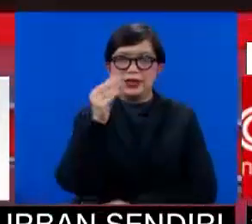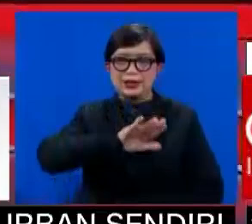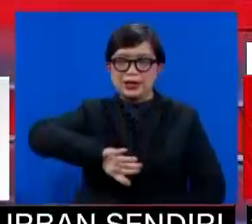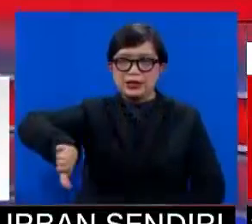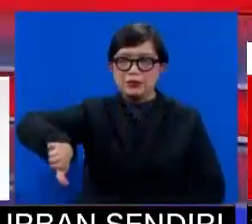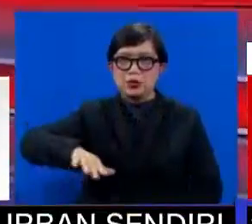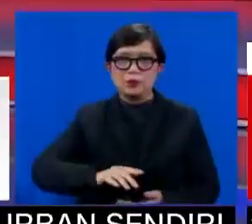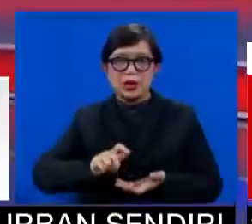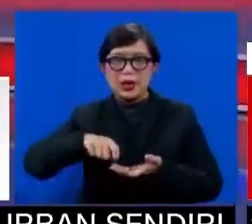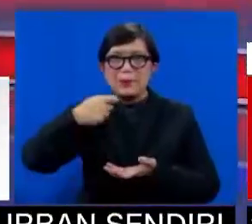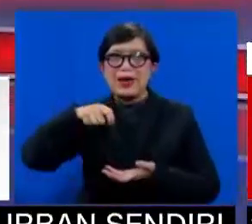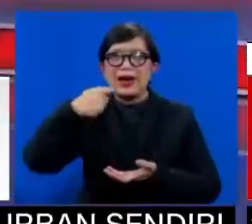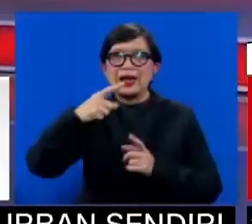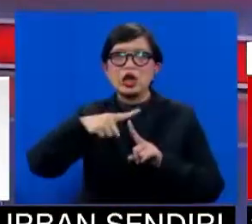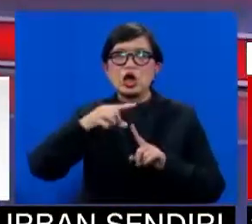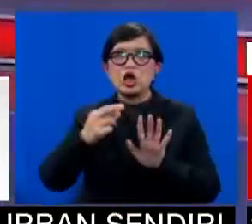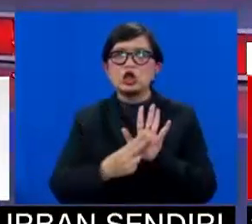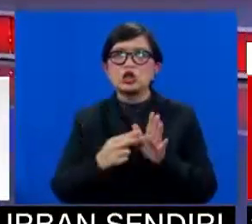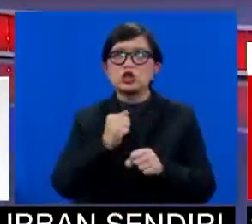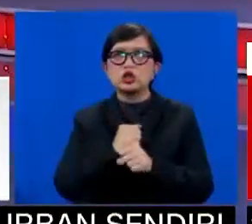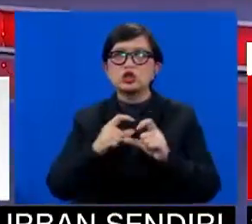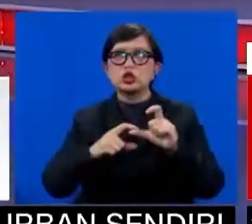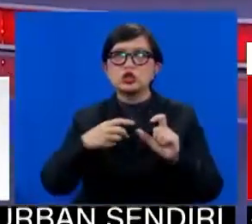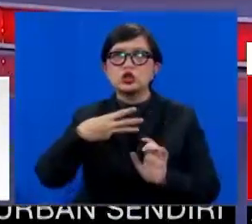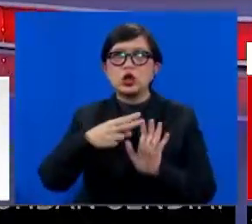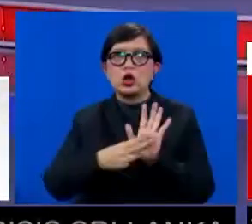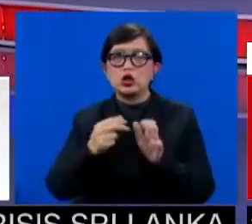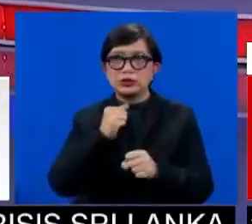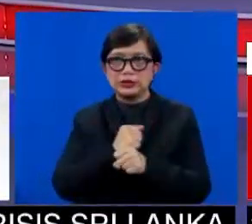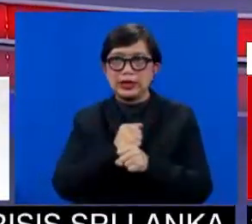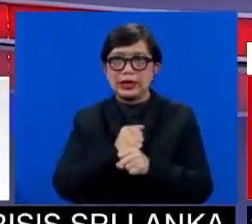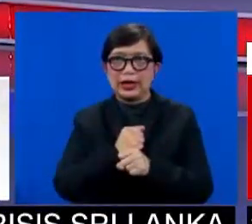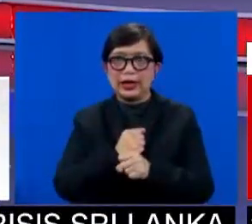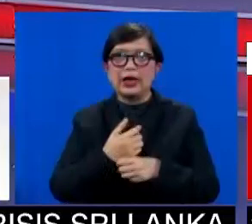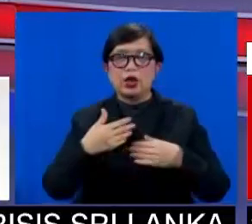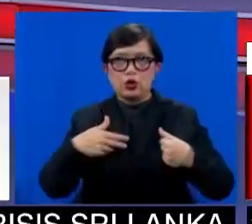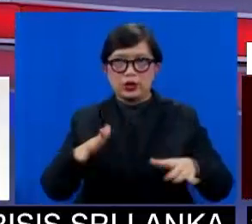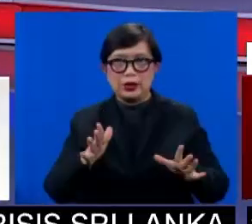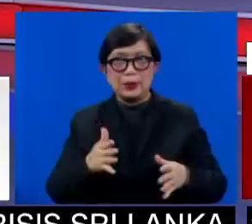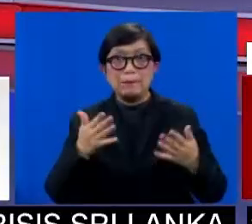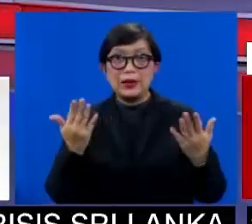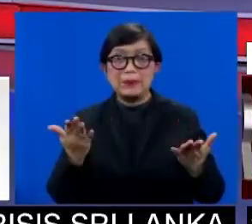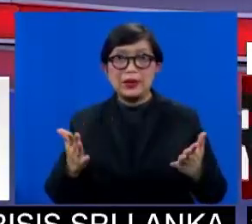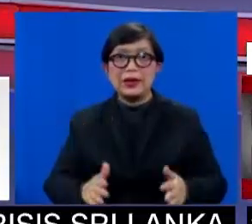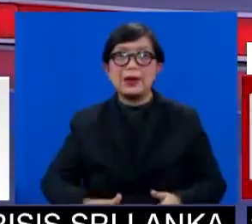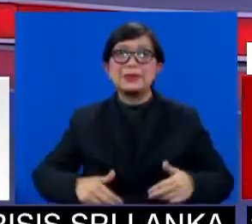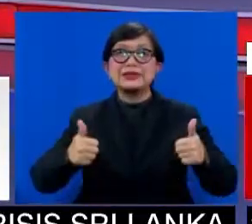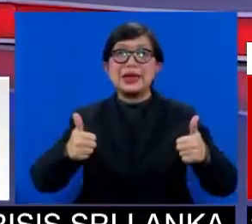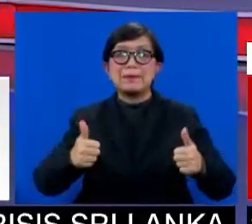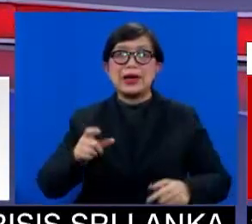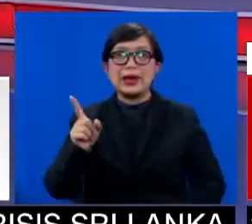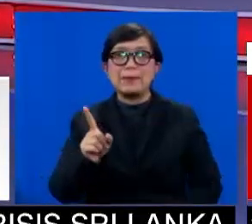lezatnya semangkuk tongseng lengkap dengan kuah gurih santan, kami juga mengajak Anda mengikuti proses persiapan dari kandang